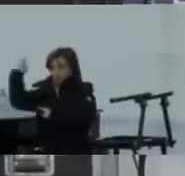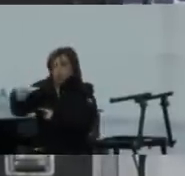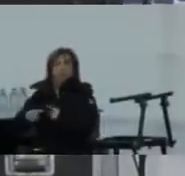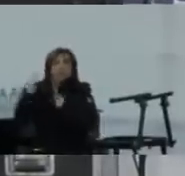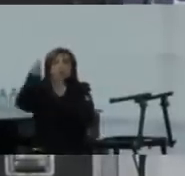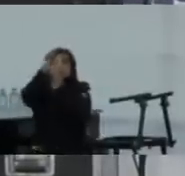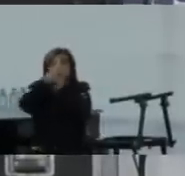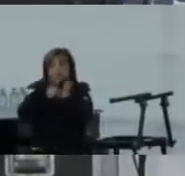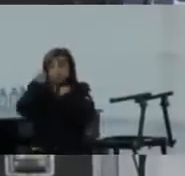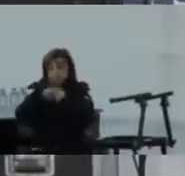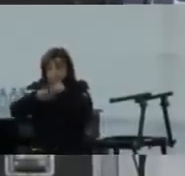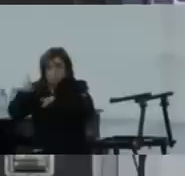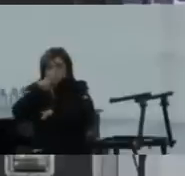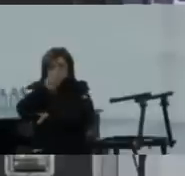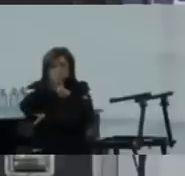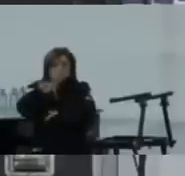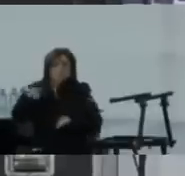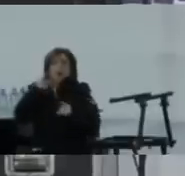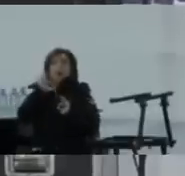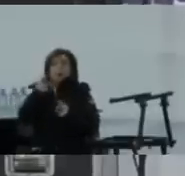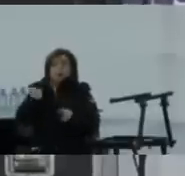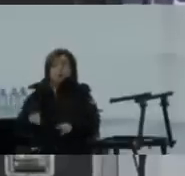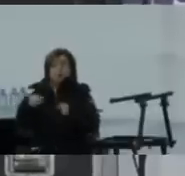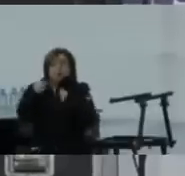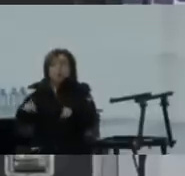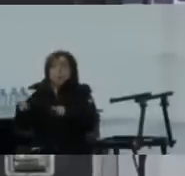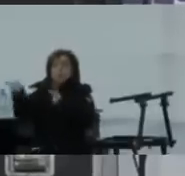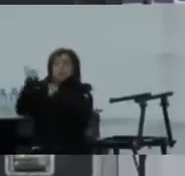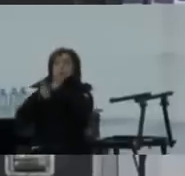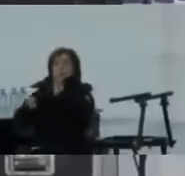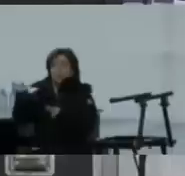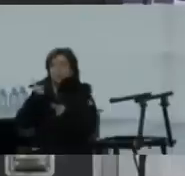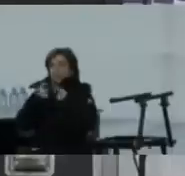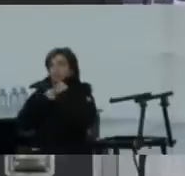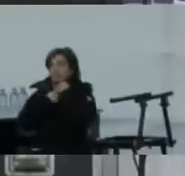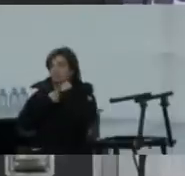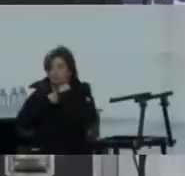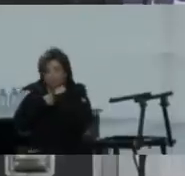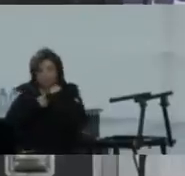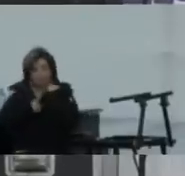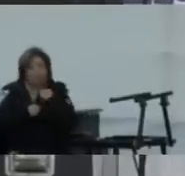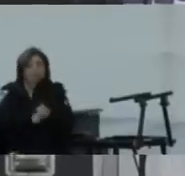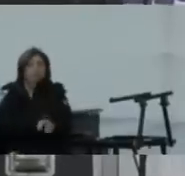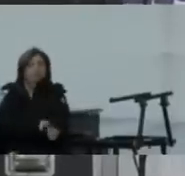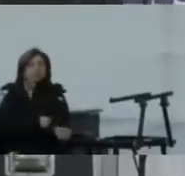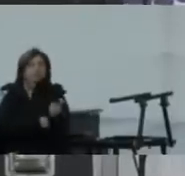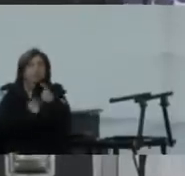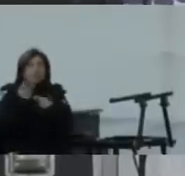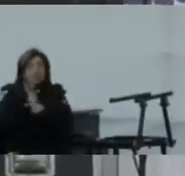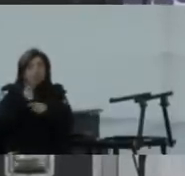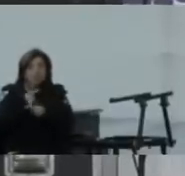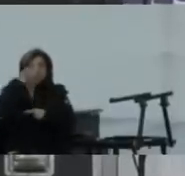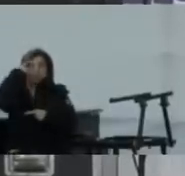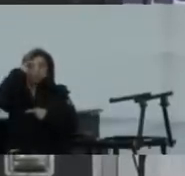Oggi è così. Scommesse, derivati, hedge fund. Ma allora bisogna che rinsaviamo un attimo.